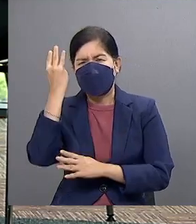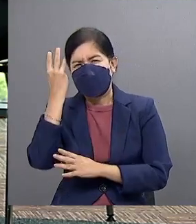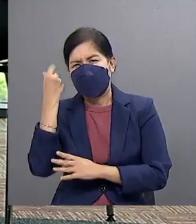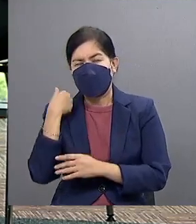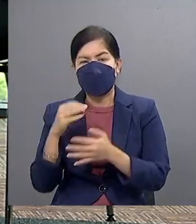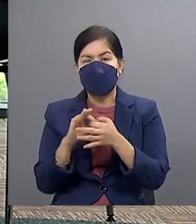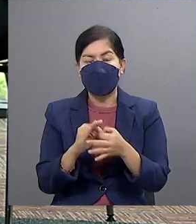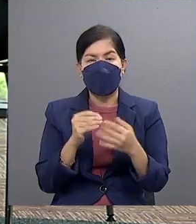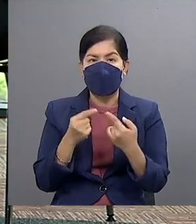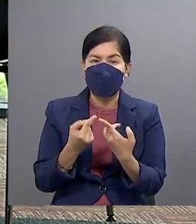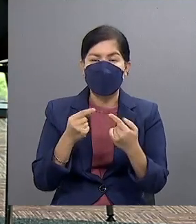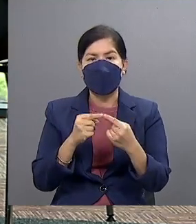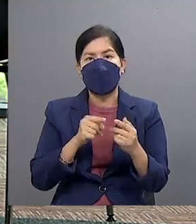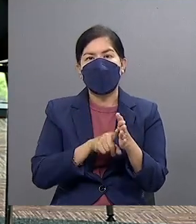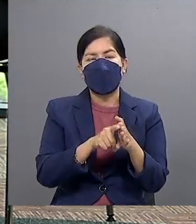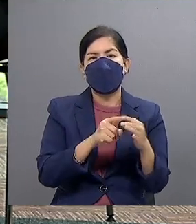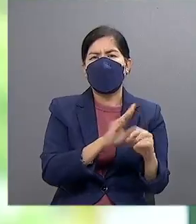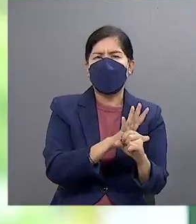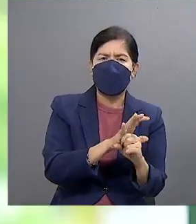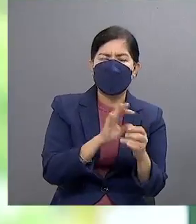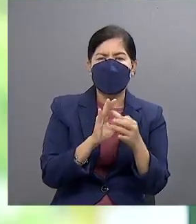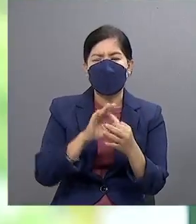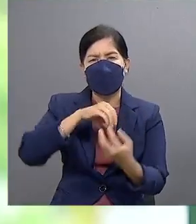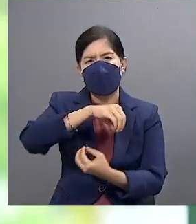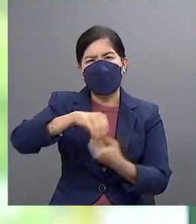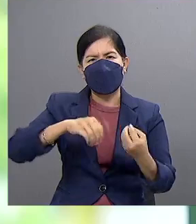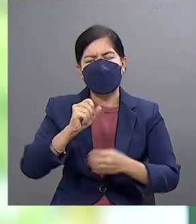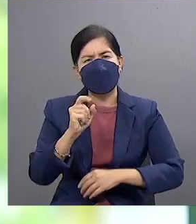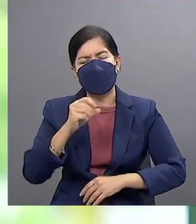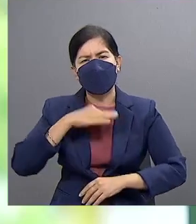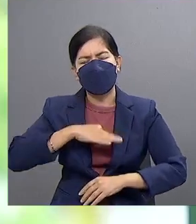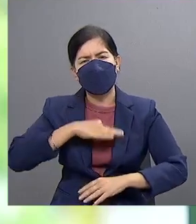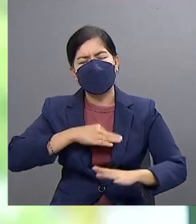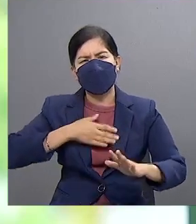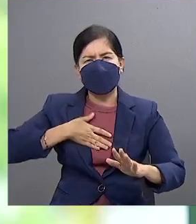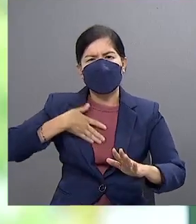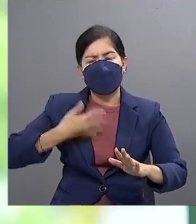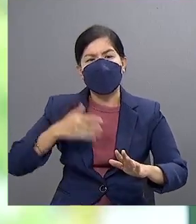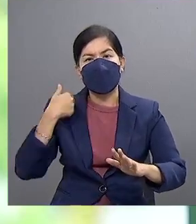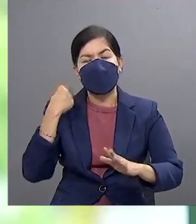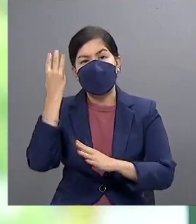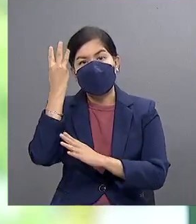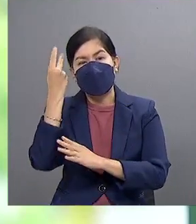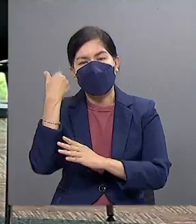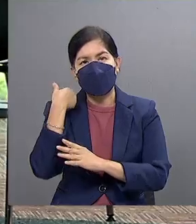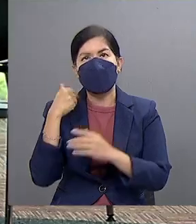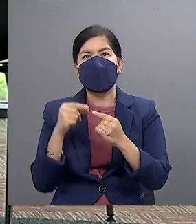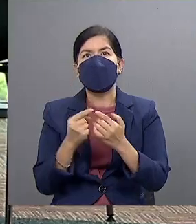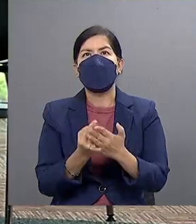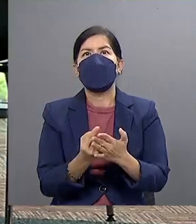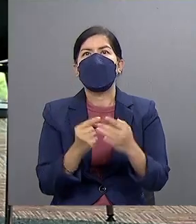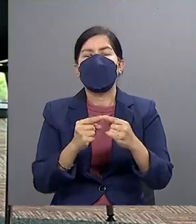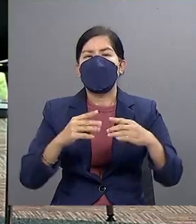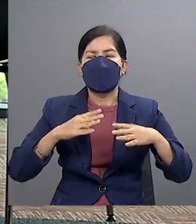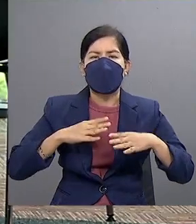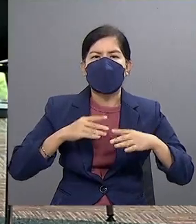ฐกิจมาต่ออีกแต่แล้วเหมือนร่างกายมันเครียดไม่หยุดเพราะฉะนั้นต่อมหมวกไตมันไม่มีช่วงจังหวะที่จะพักเว้นวรรคพักตัวมันเลยความ